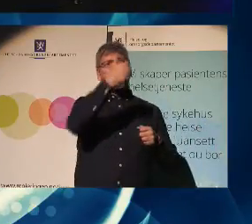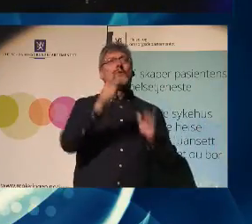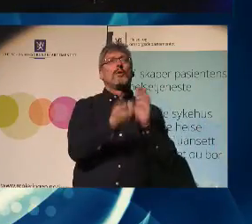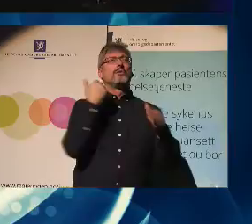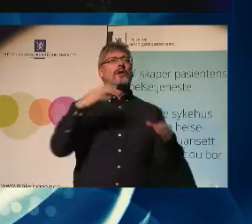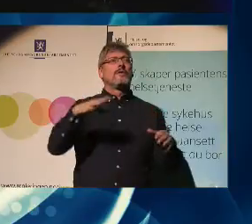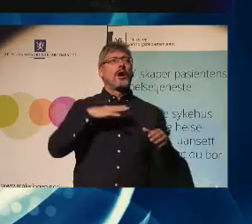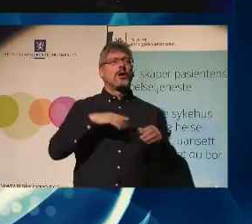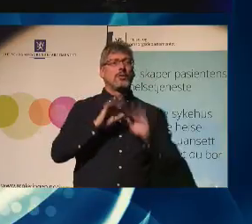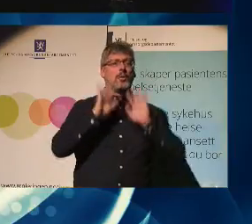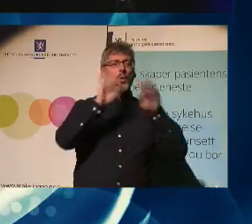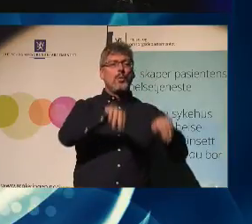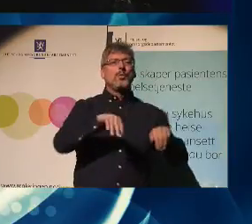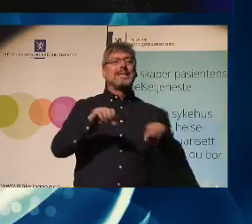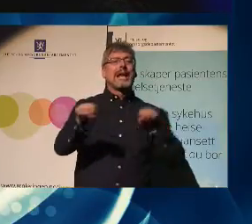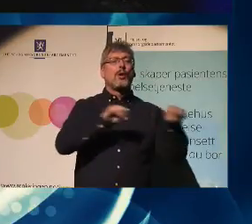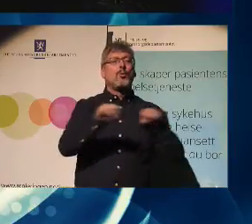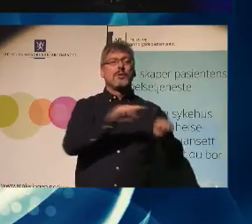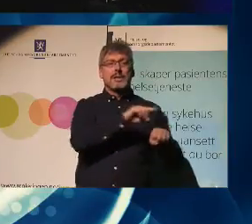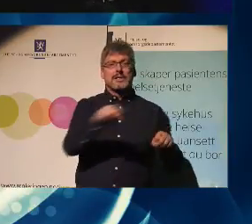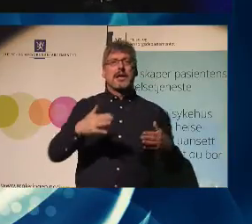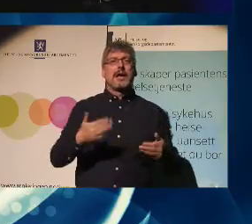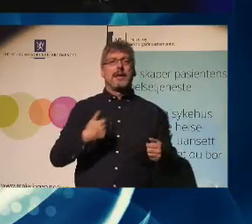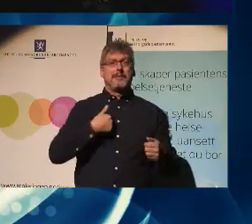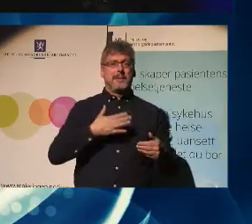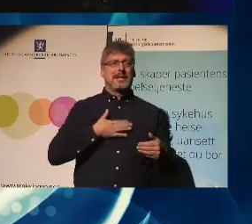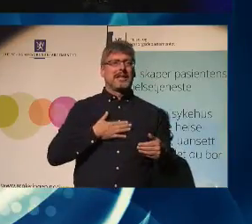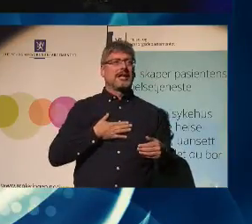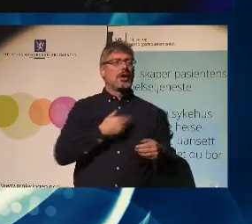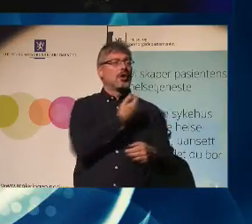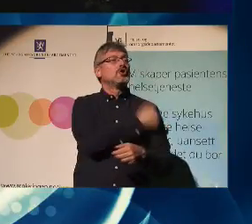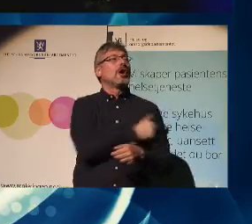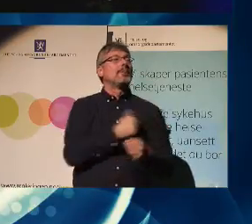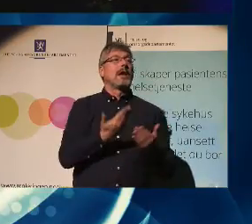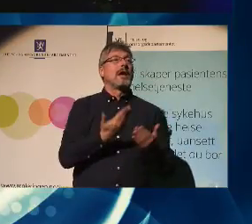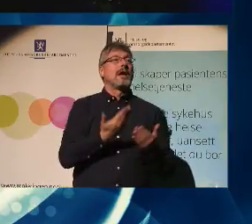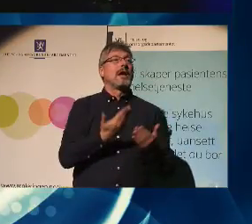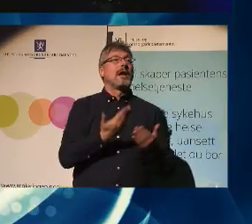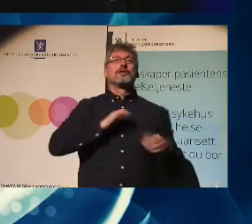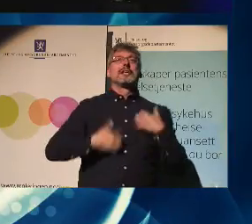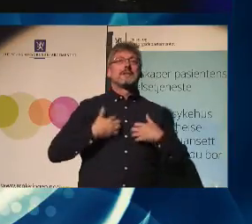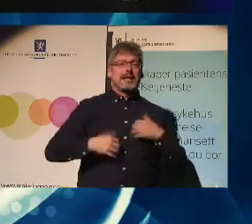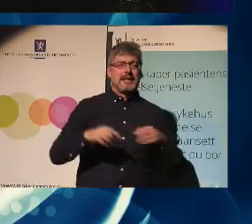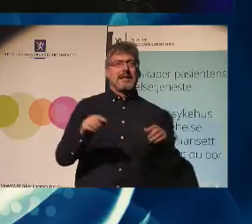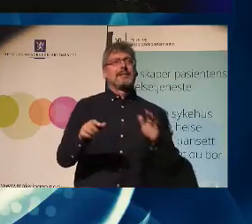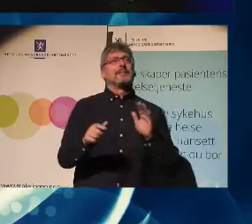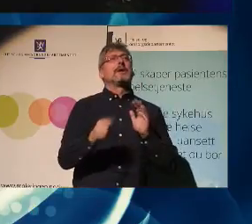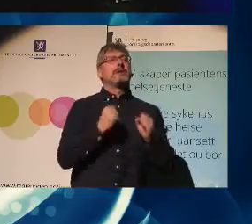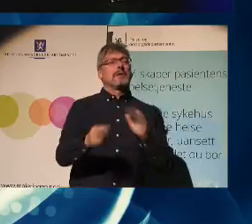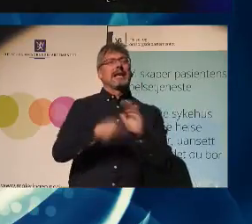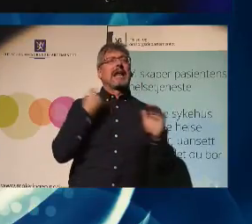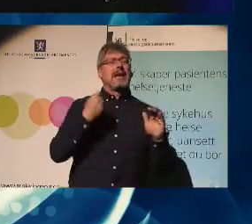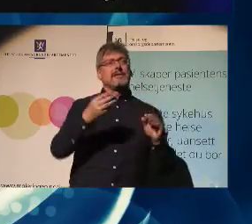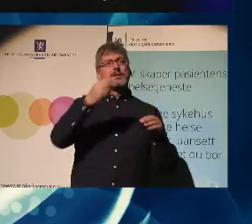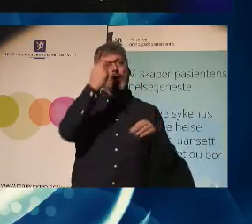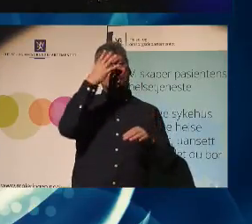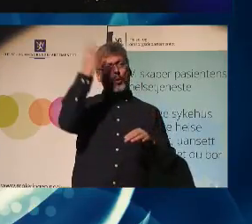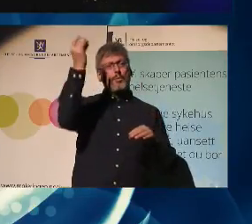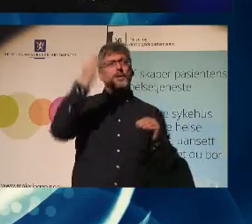til kommunene, så mitt inntrykk at sykepleiere for eksempel synes det veldig spennende. Men det må jo kreve en kompetanseløft, og det må